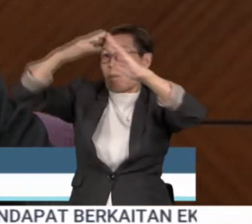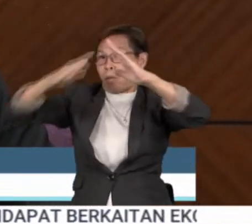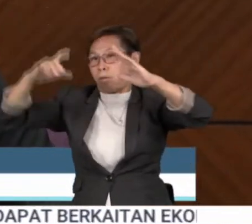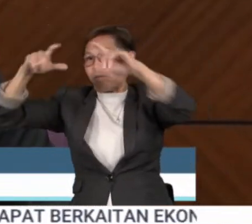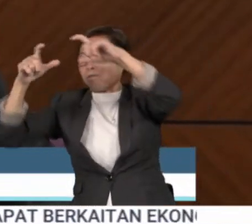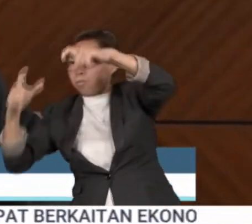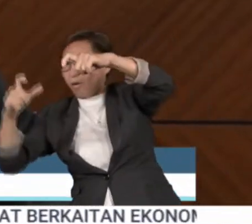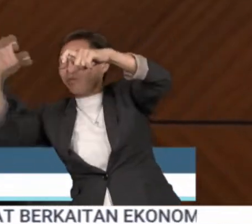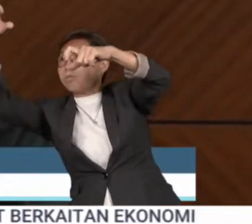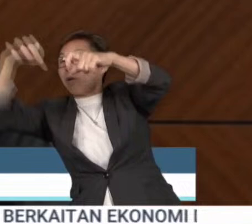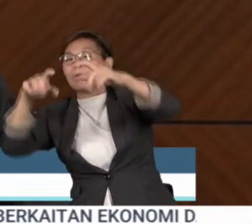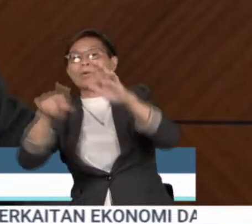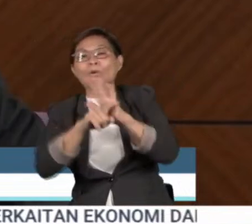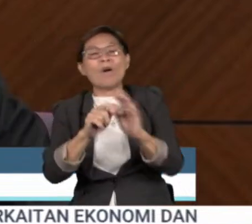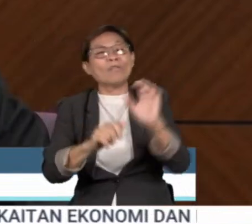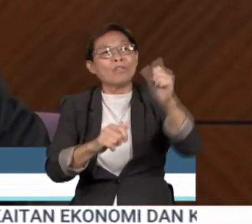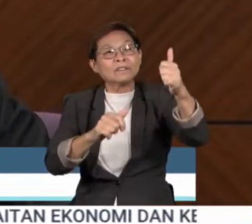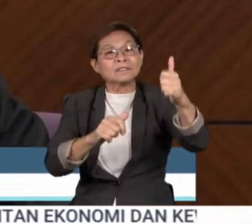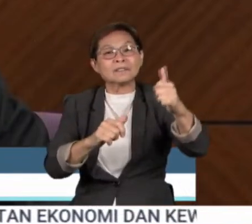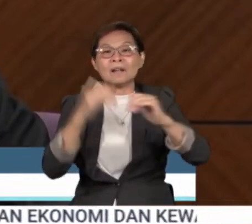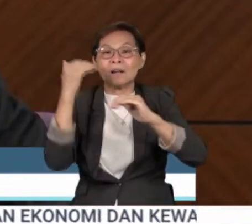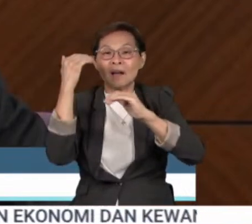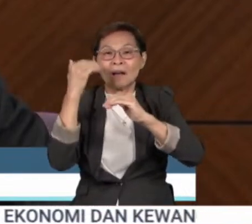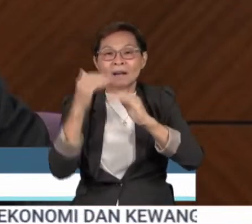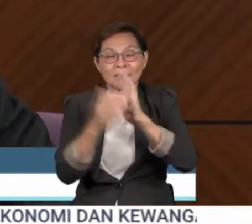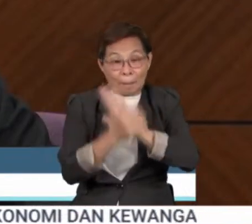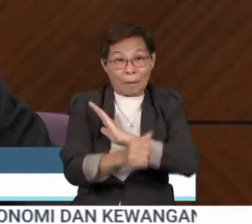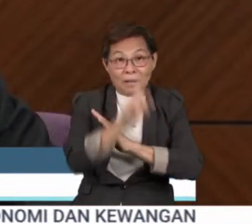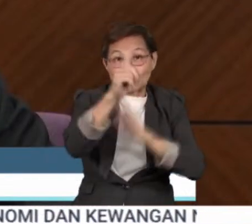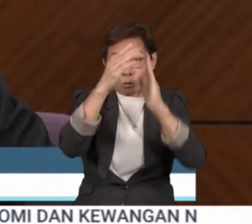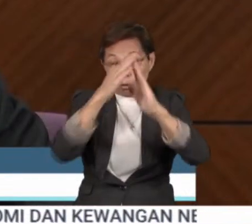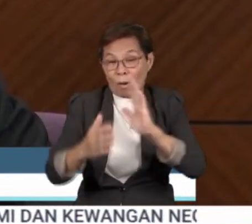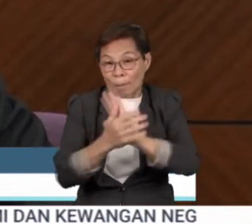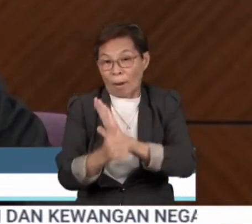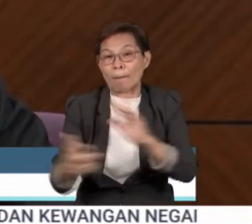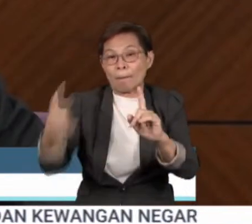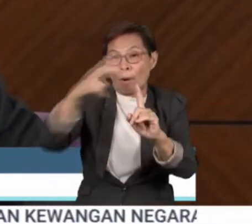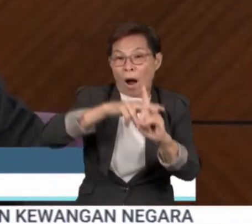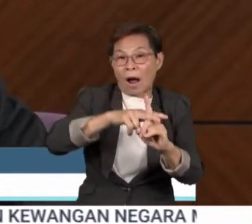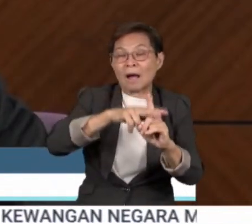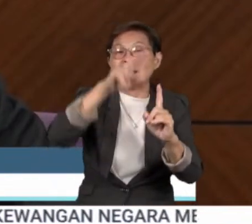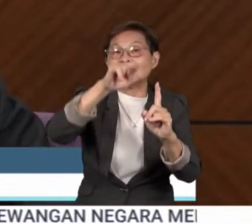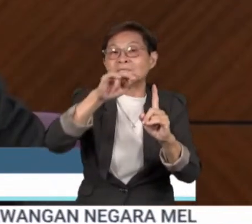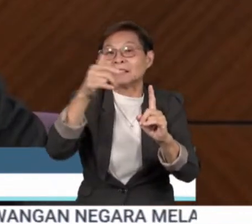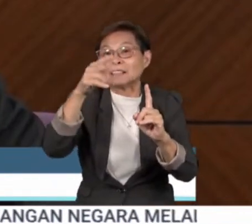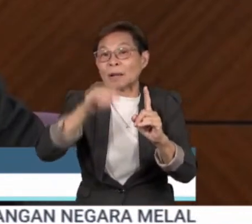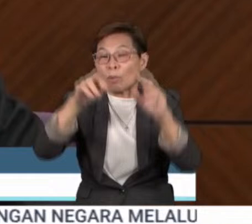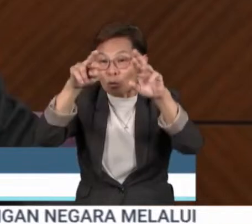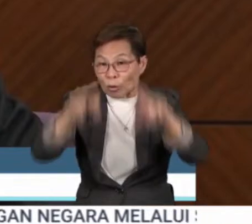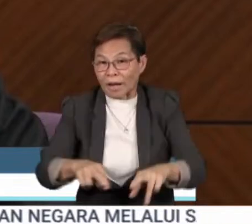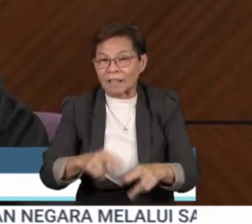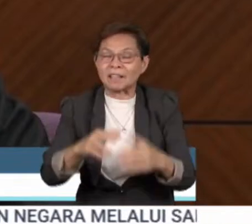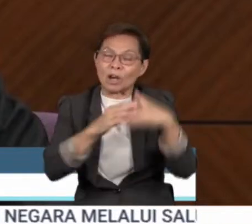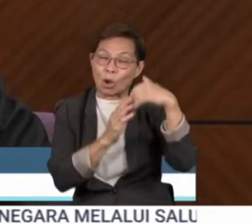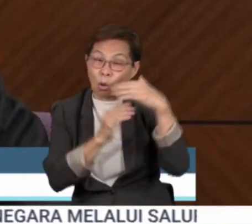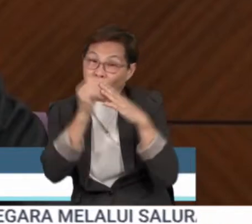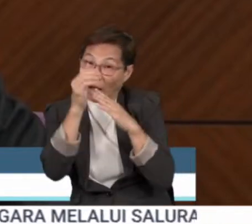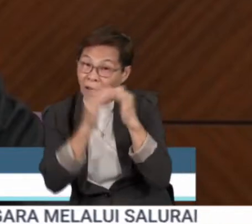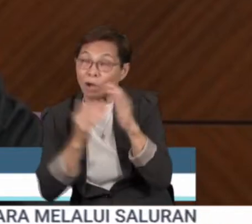Pertama, hard capacity setiap rumah bagi permohonan NEM rakyat dilonggarkan. Kalau